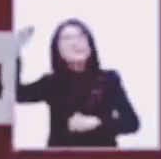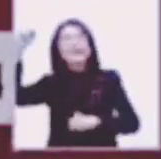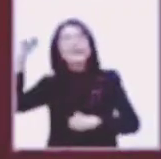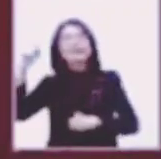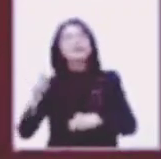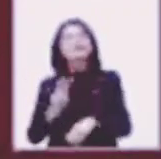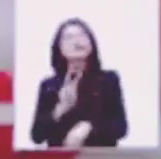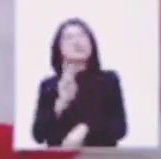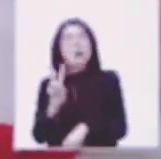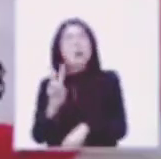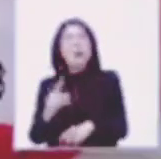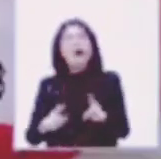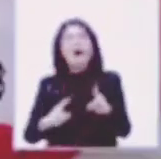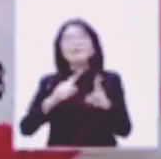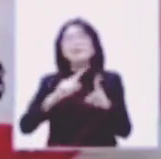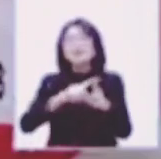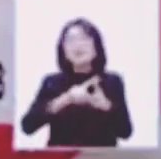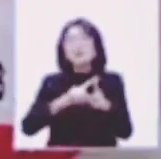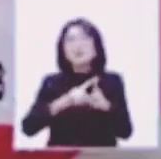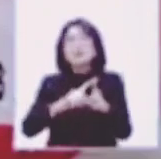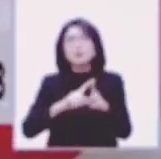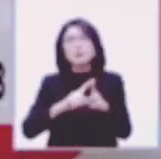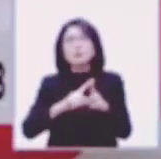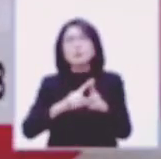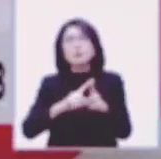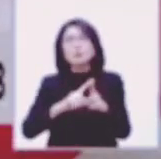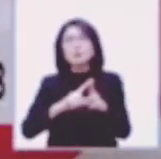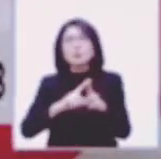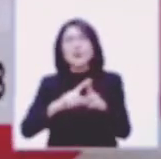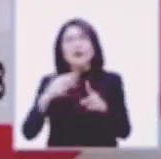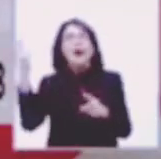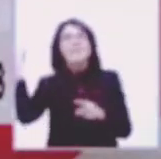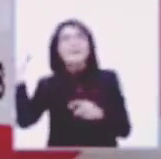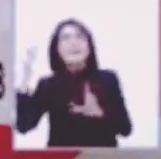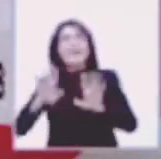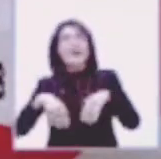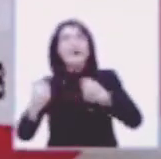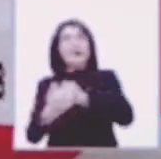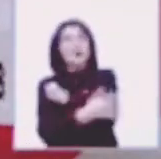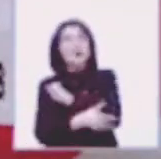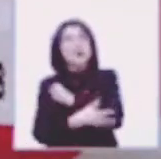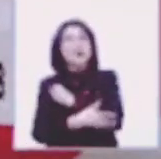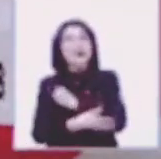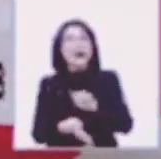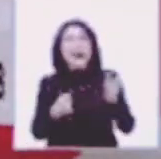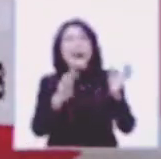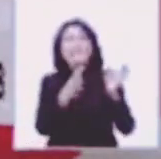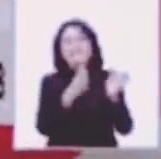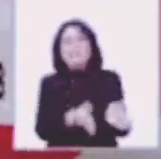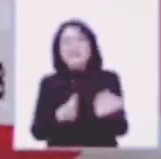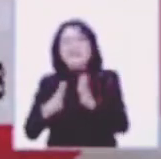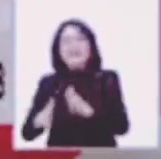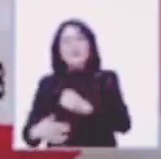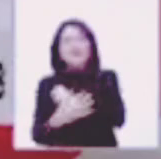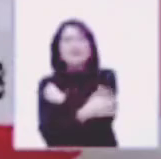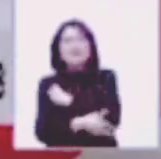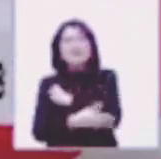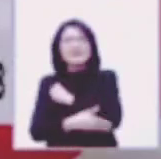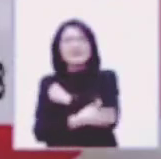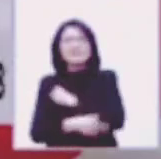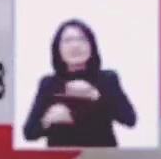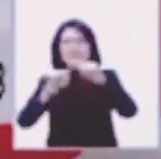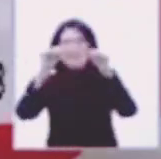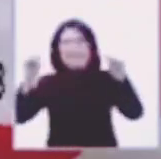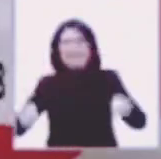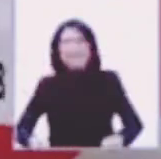kan 2. Satu, bahwa pemerintah atau negara mengatur sistem dan tata kelola pemerintahan dan